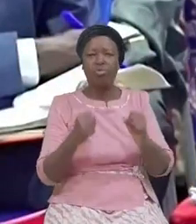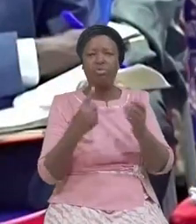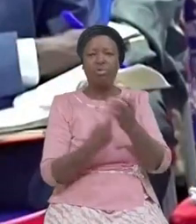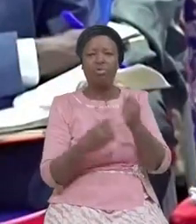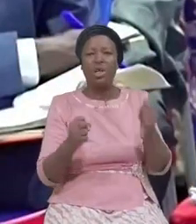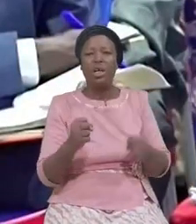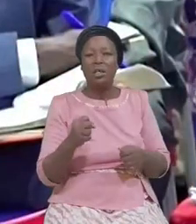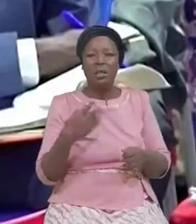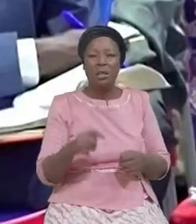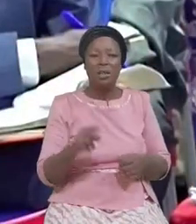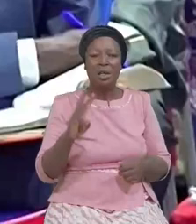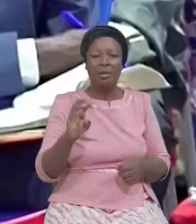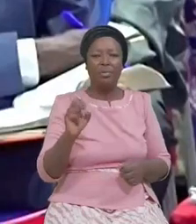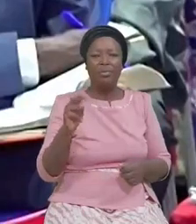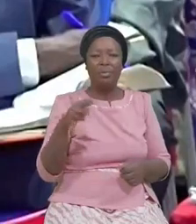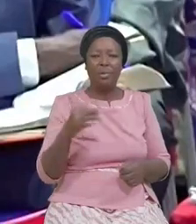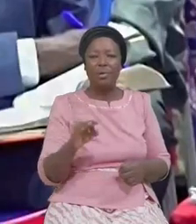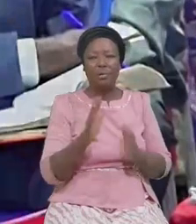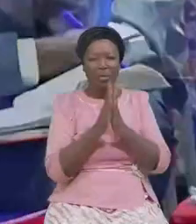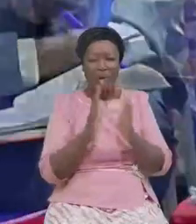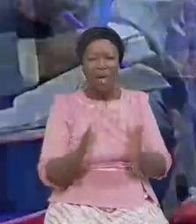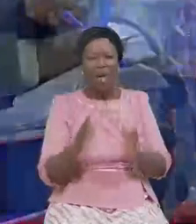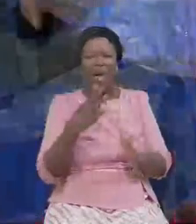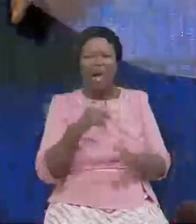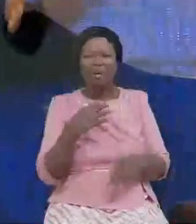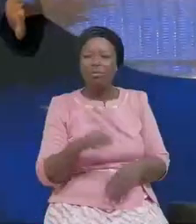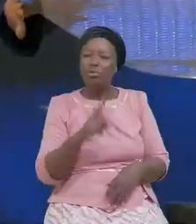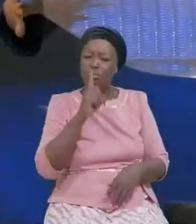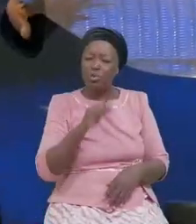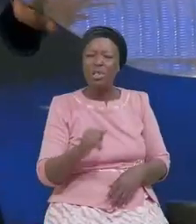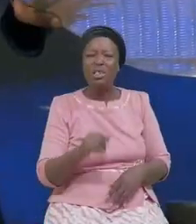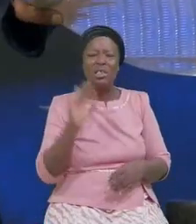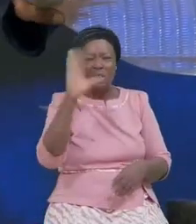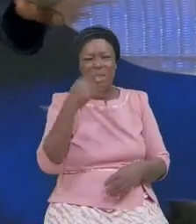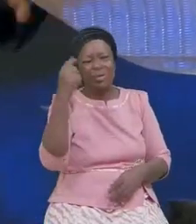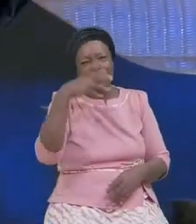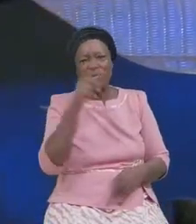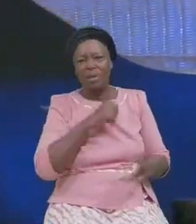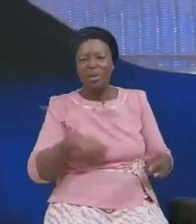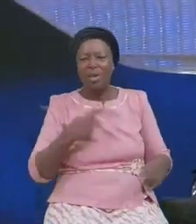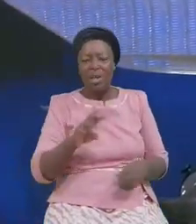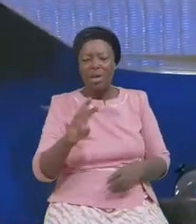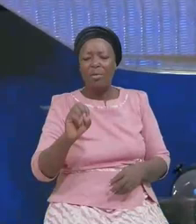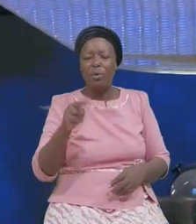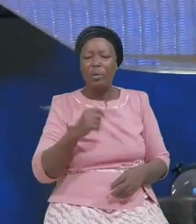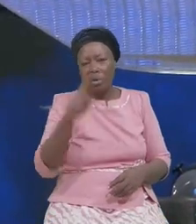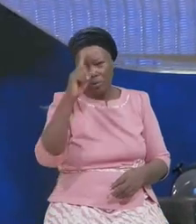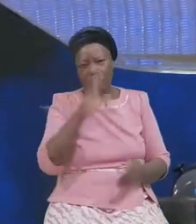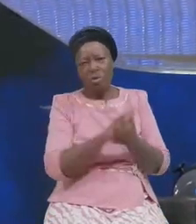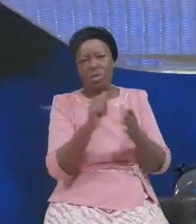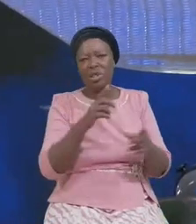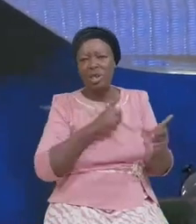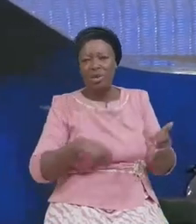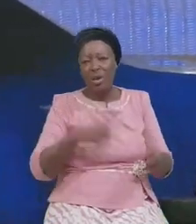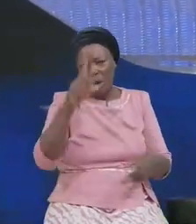de la prière, les armes de l'intercession, les armes de la confiance en Dieu, les armes de la foi en Dieu.